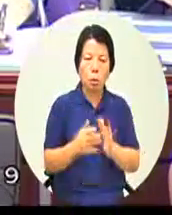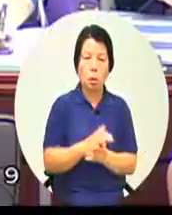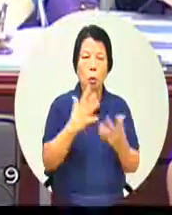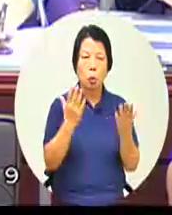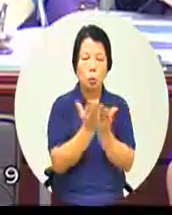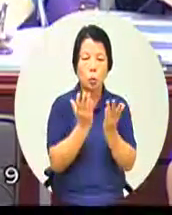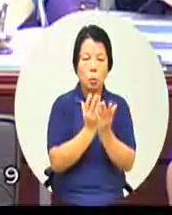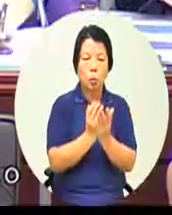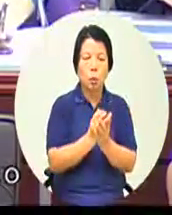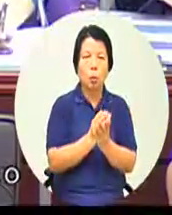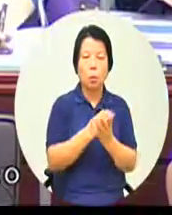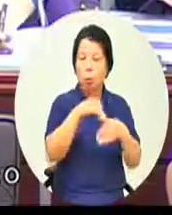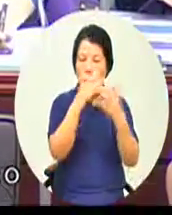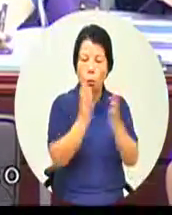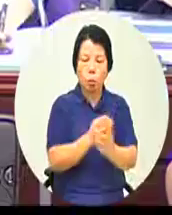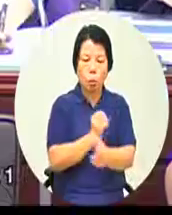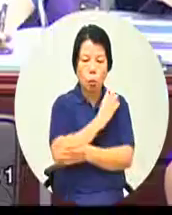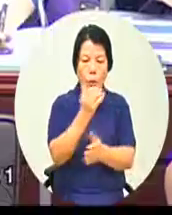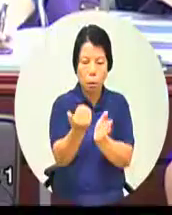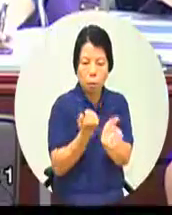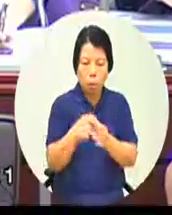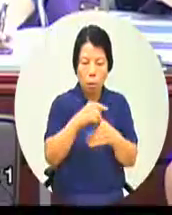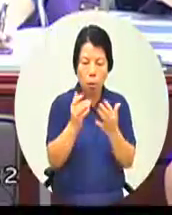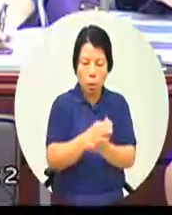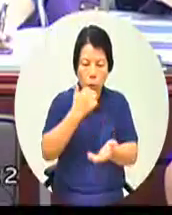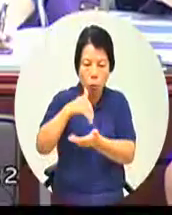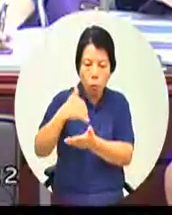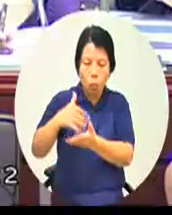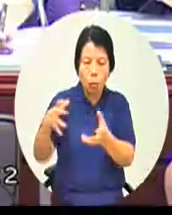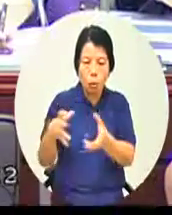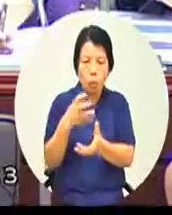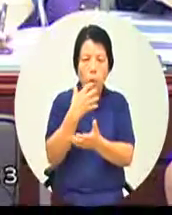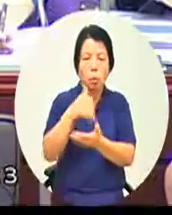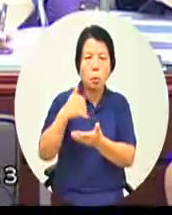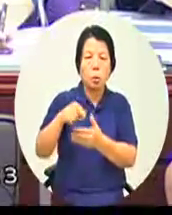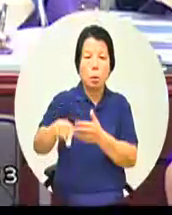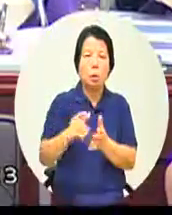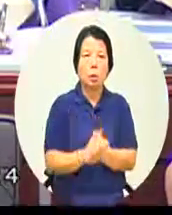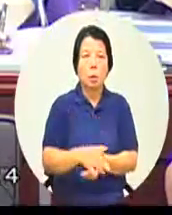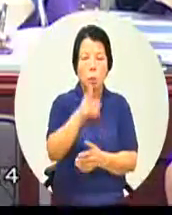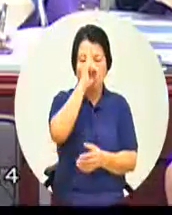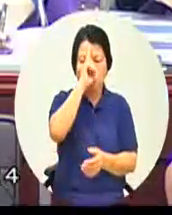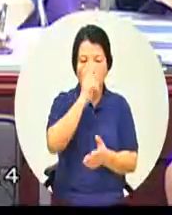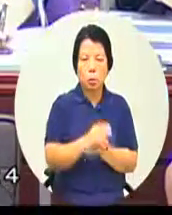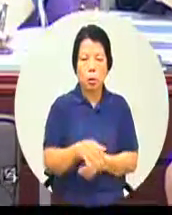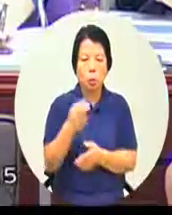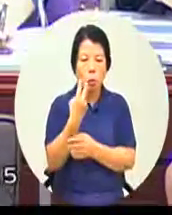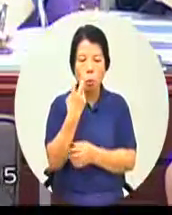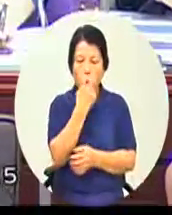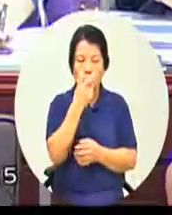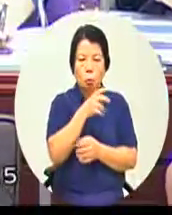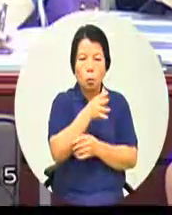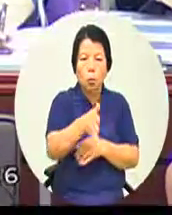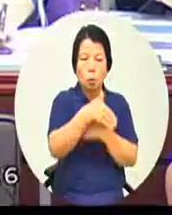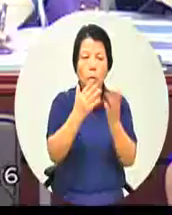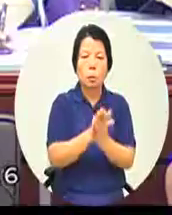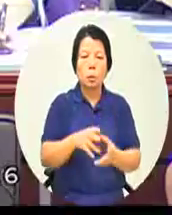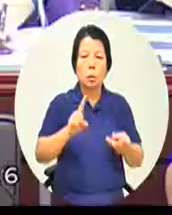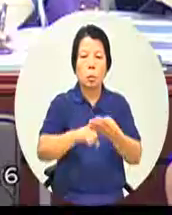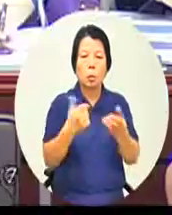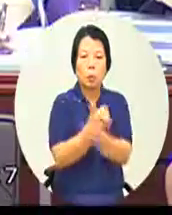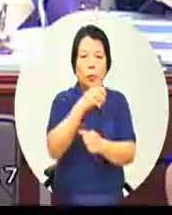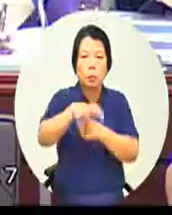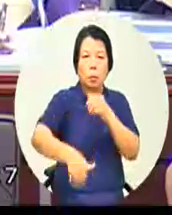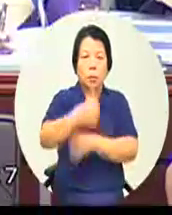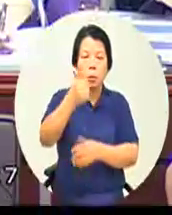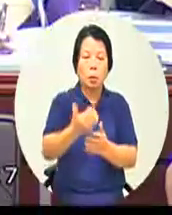两个月都会把它做一个整个统计估算哦。那这个午餐督导确实是由王副局长主持，那王副局长会回答你